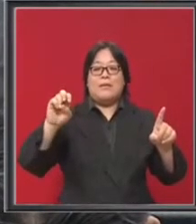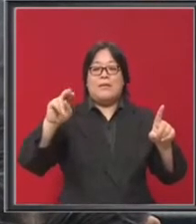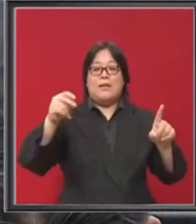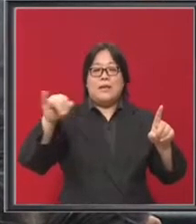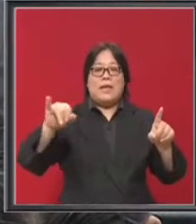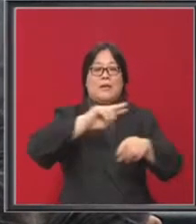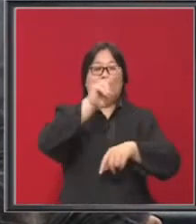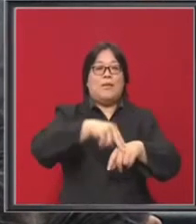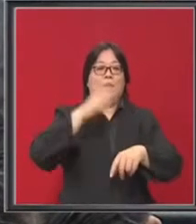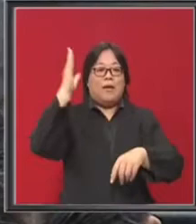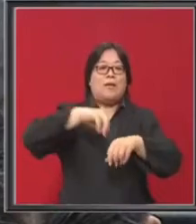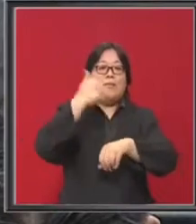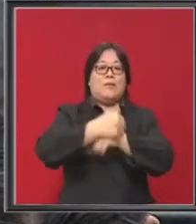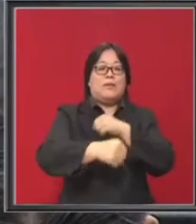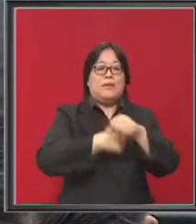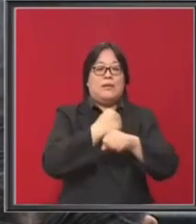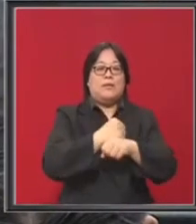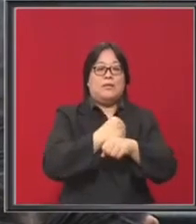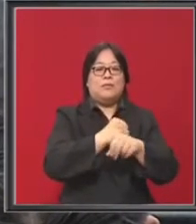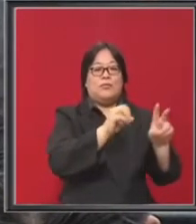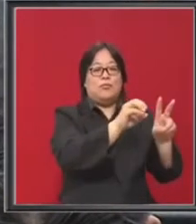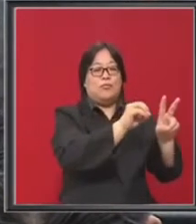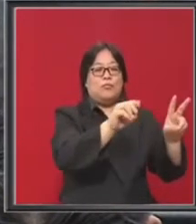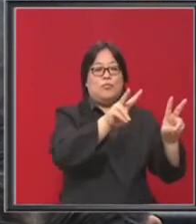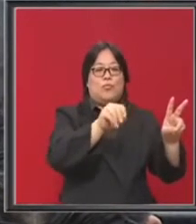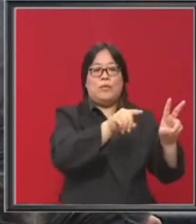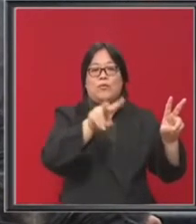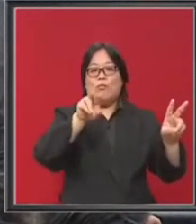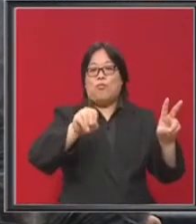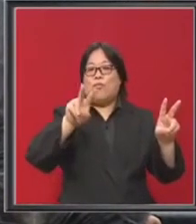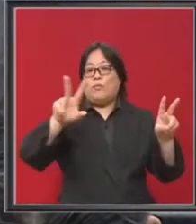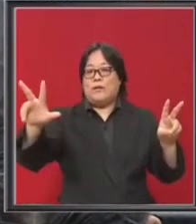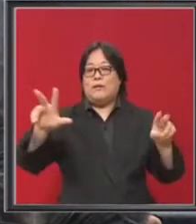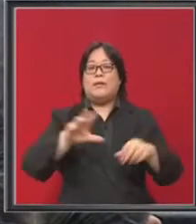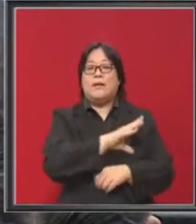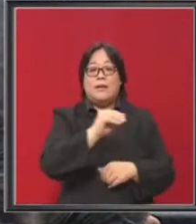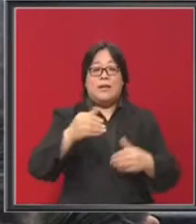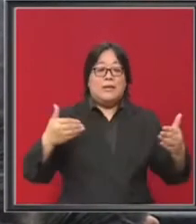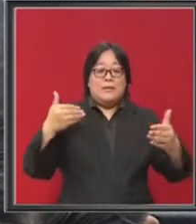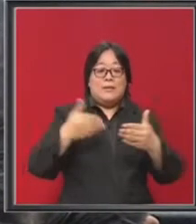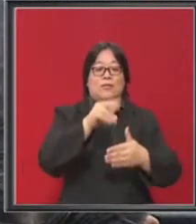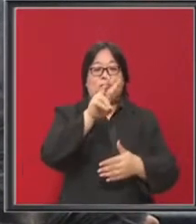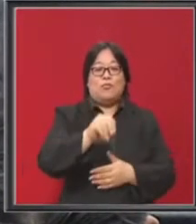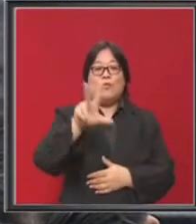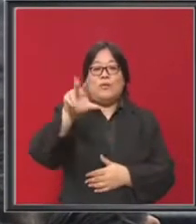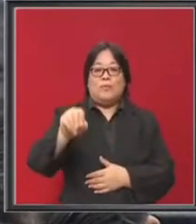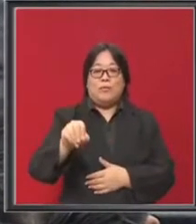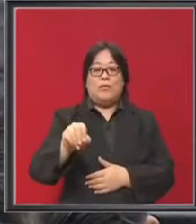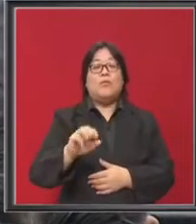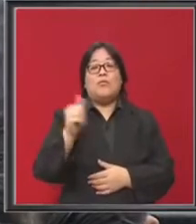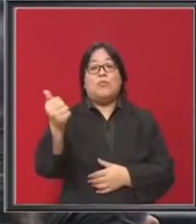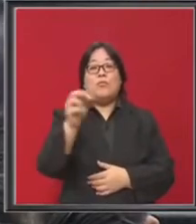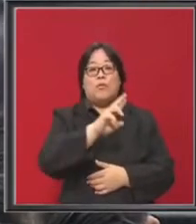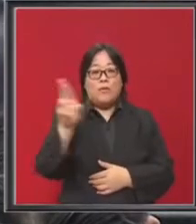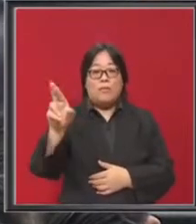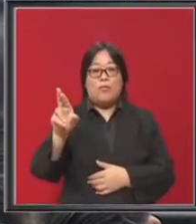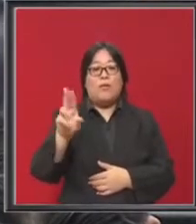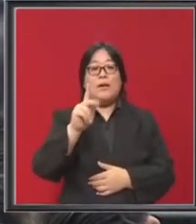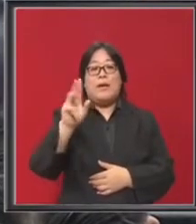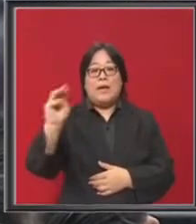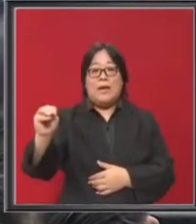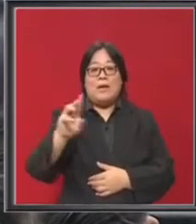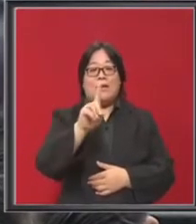kedepannya tahun 2020 Hip 2323 mereka lo menjelang tahun 2030 sebanyak Rp10.000